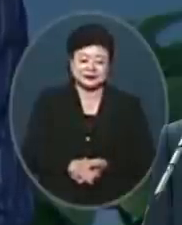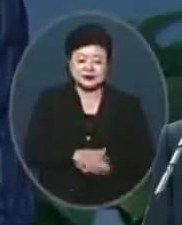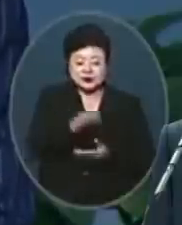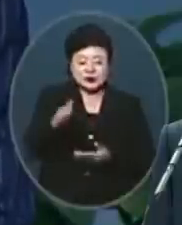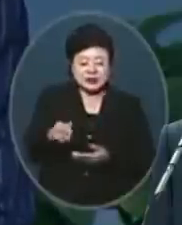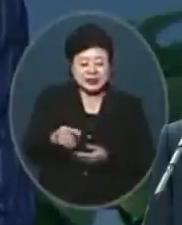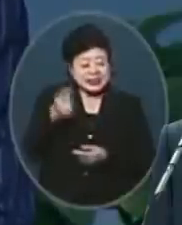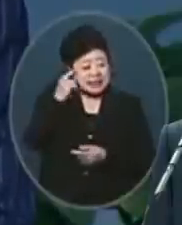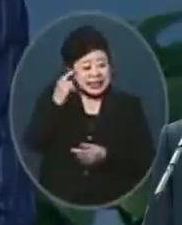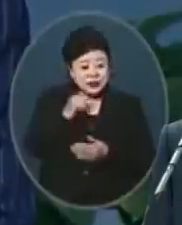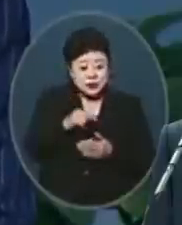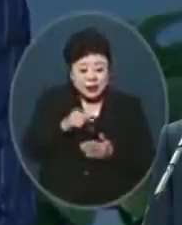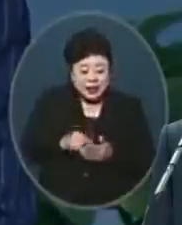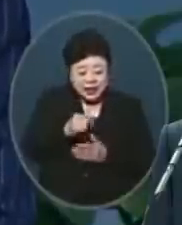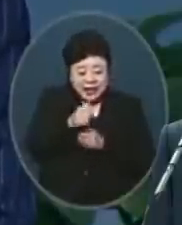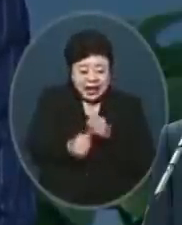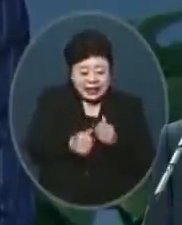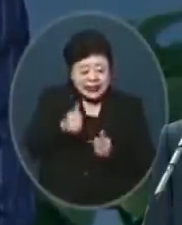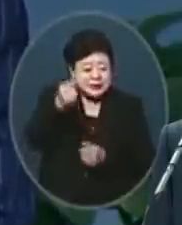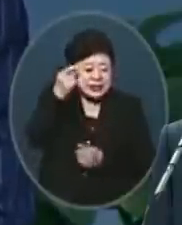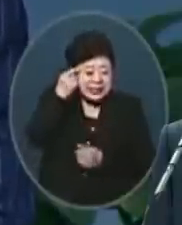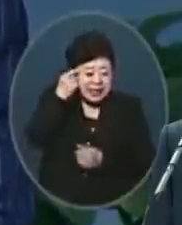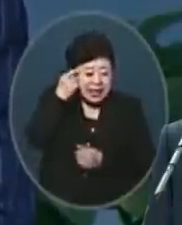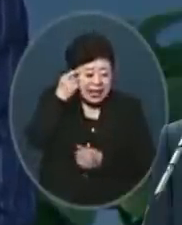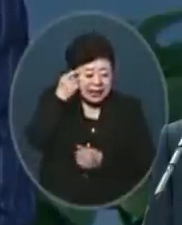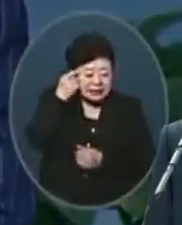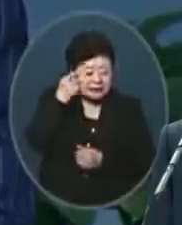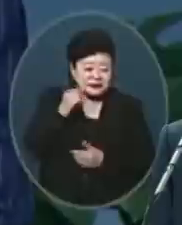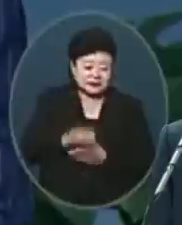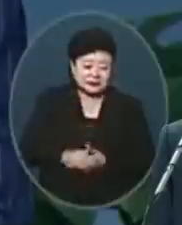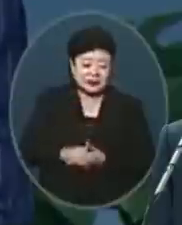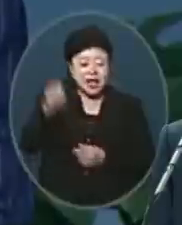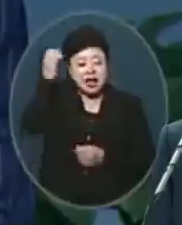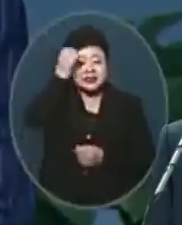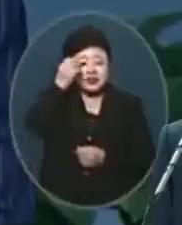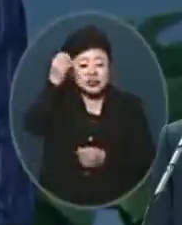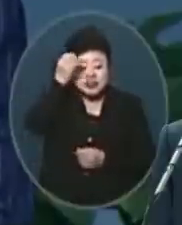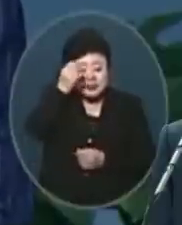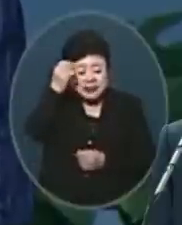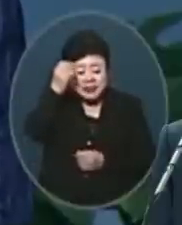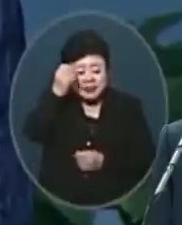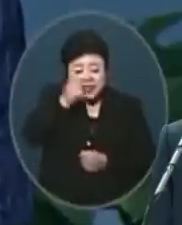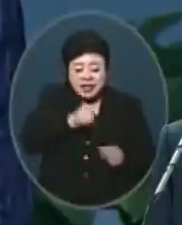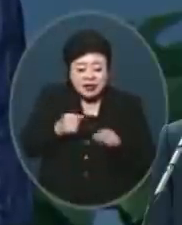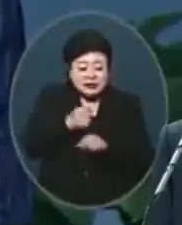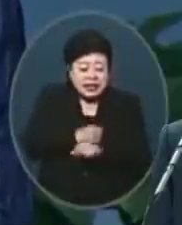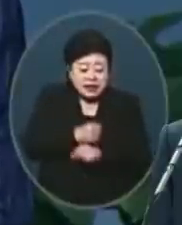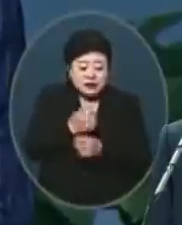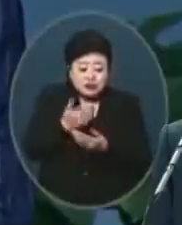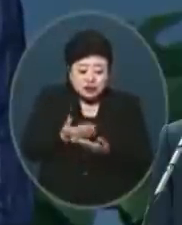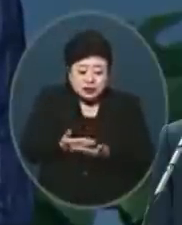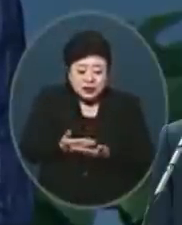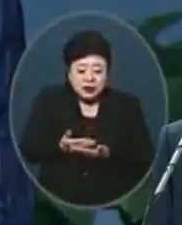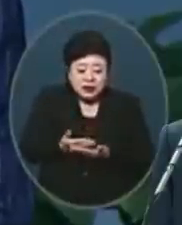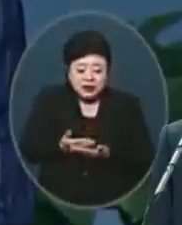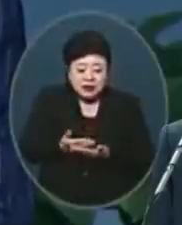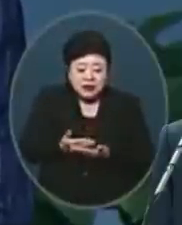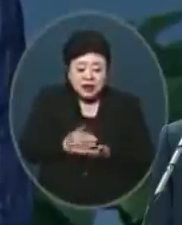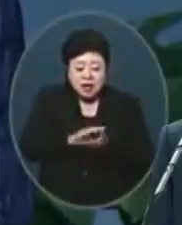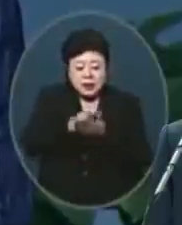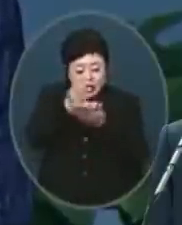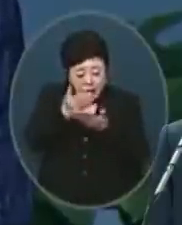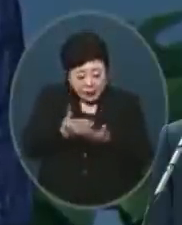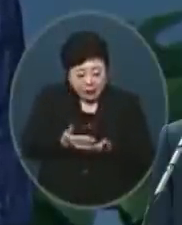우리의 생각 속에 하나님의 생각이 들어오시면 성령이 역사해 주셔서